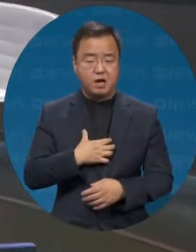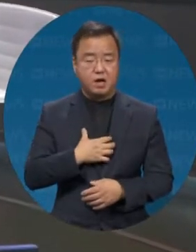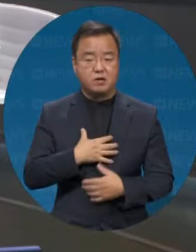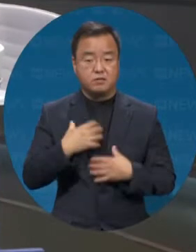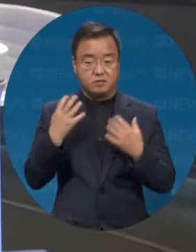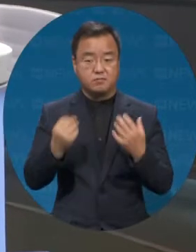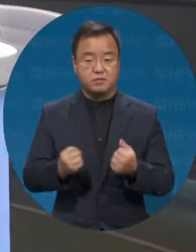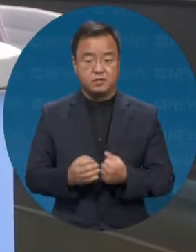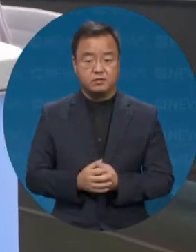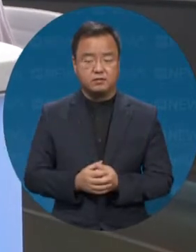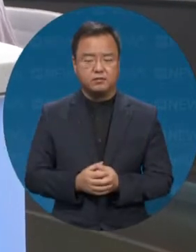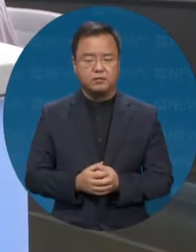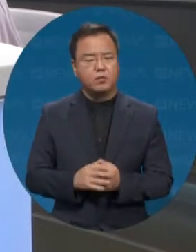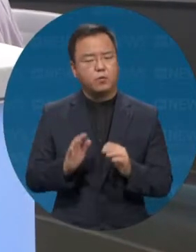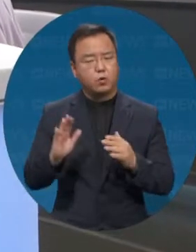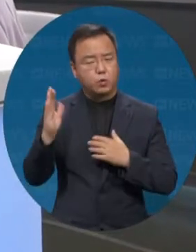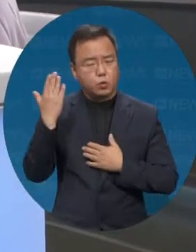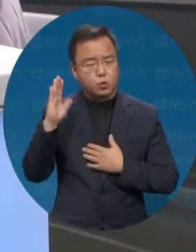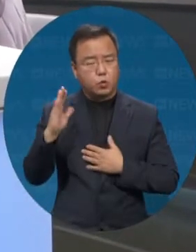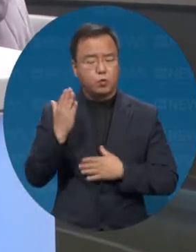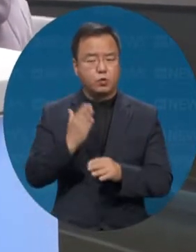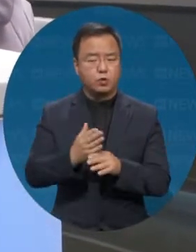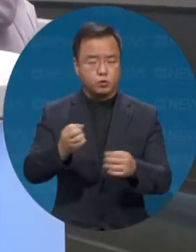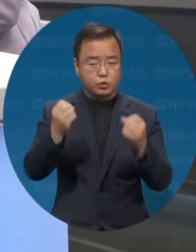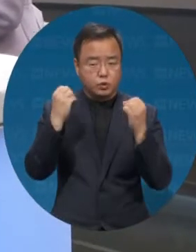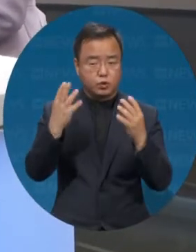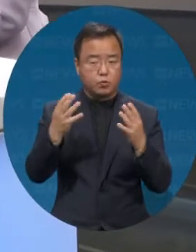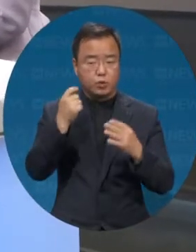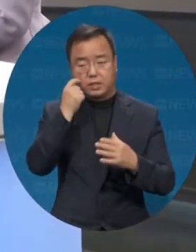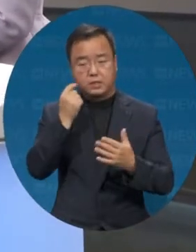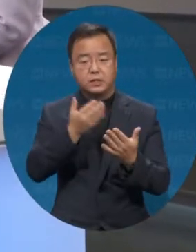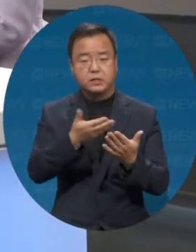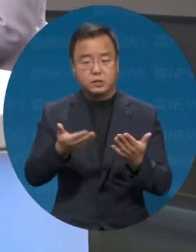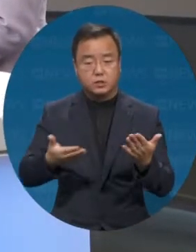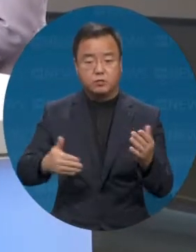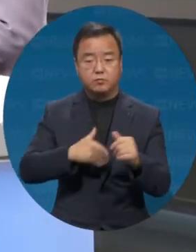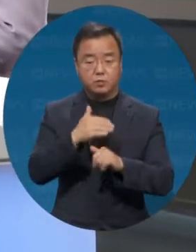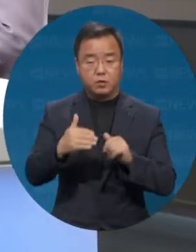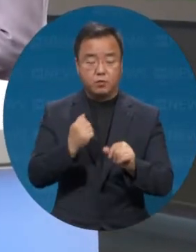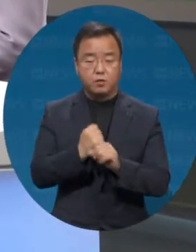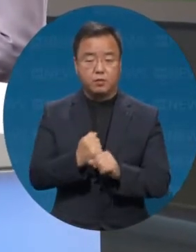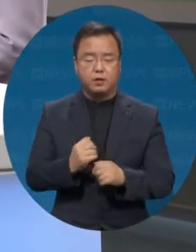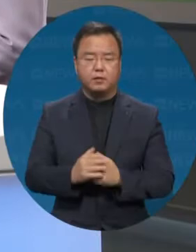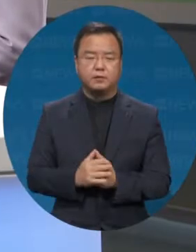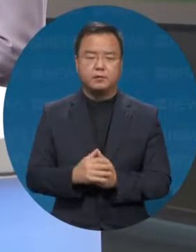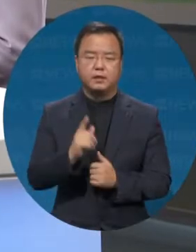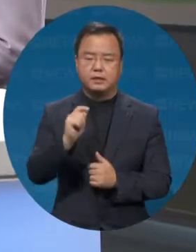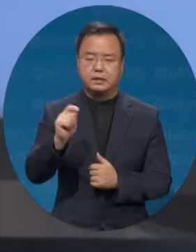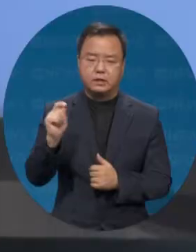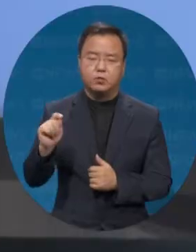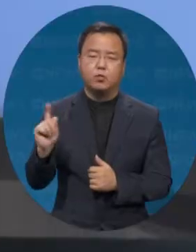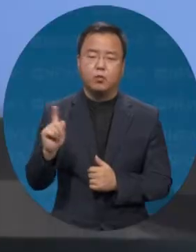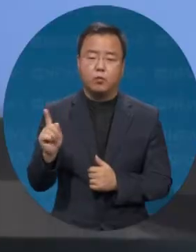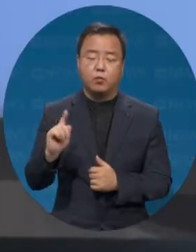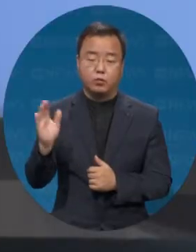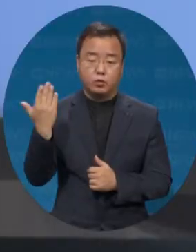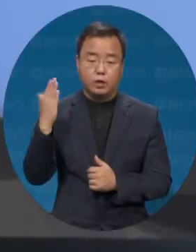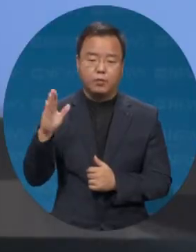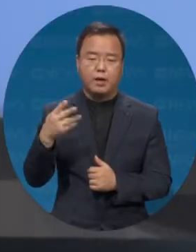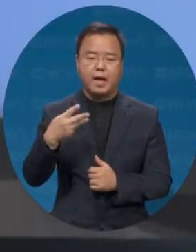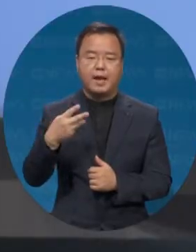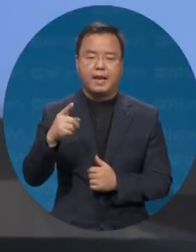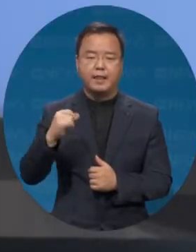자리를 잡았었는데 최근에는 새로운 트렌드를 만들면서 주목받고 있어요. 맞습니다. 틱톡이 최근 라틴계